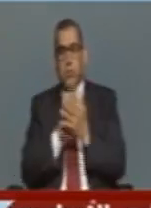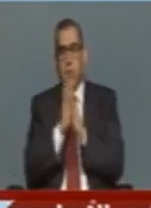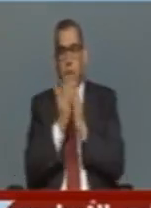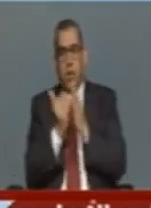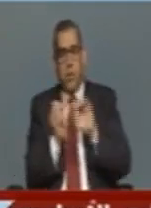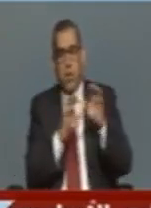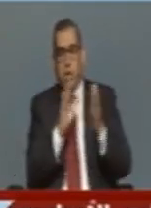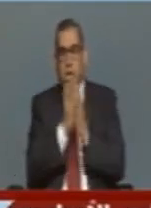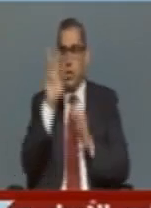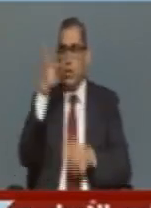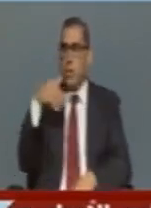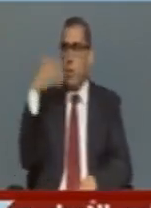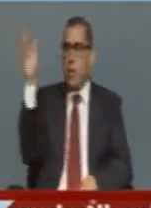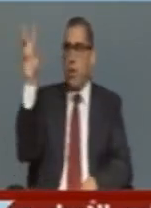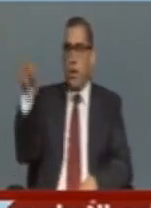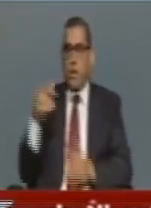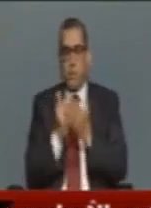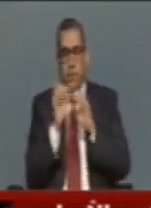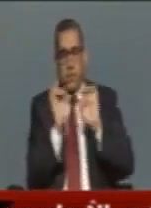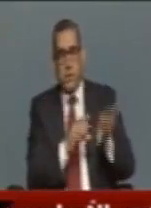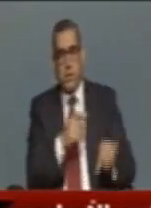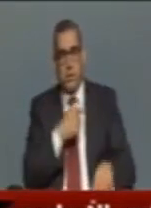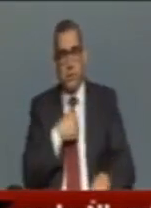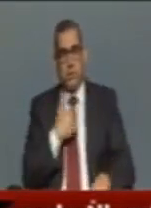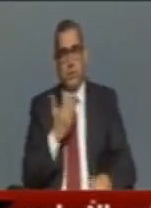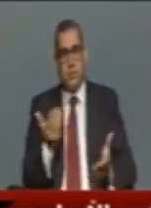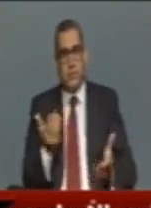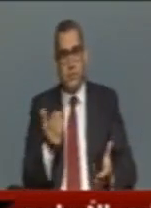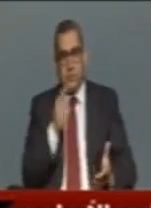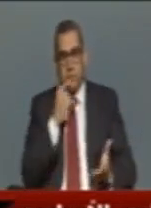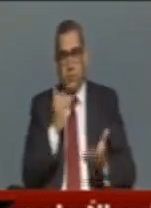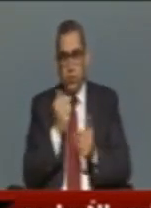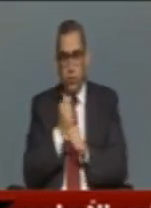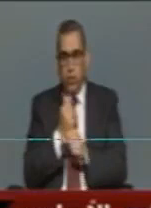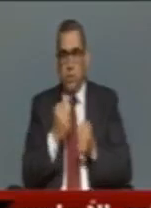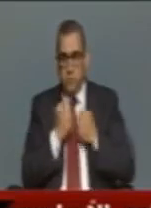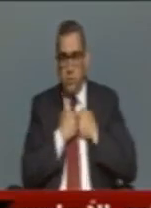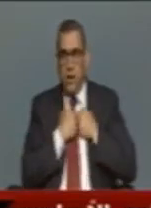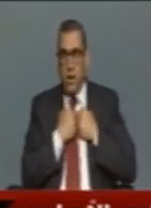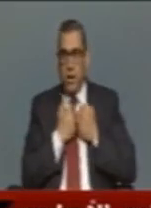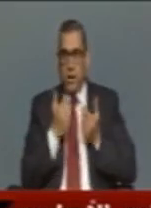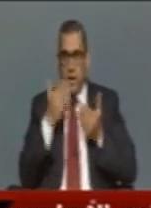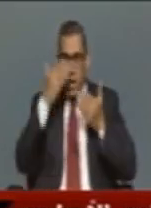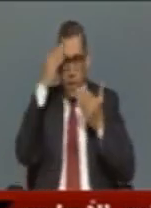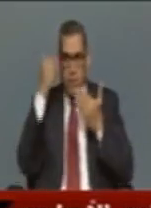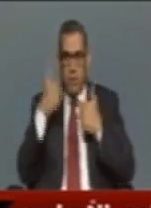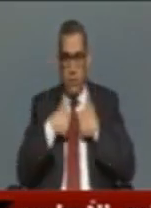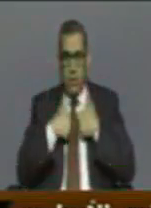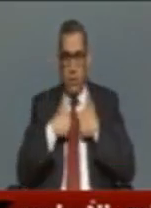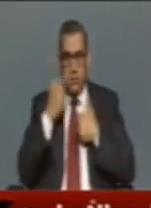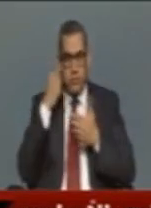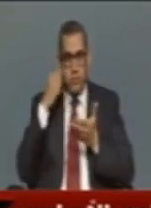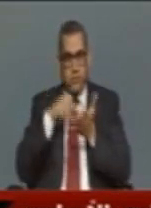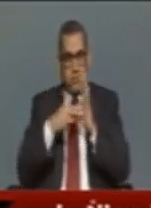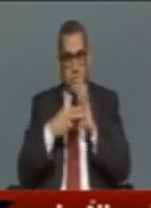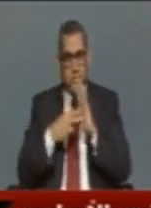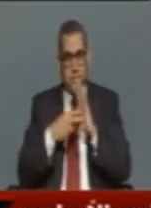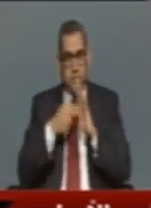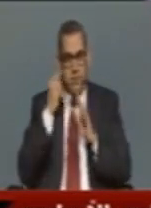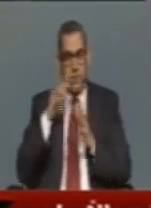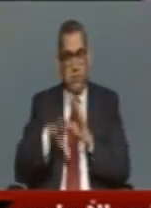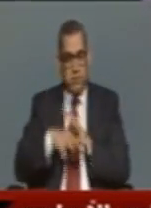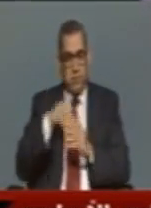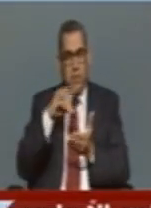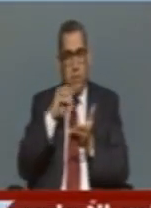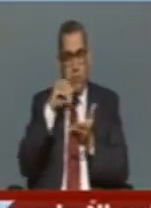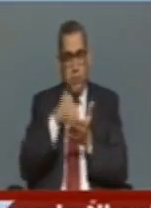من برة ففي حين ان احنا اصحاب الشغلانة يعني فالحقيقة المركز المناهج عندي بدأنا نعمل كتب